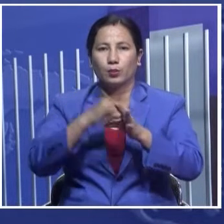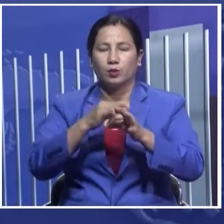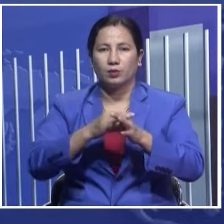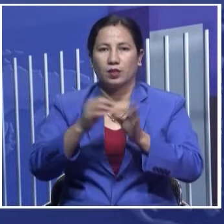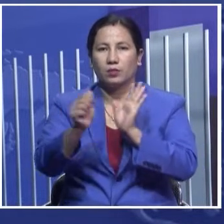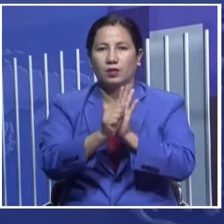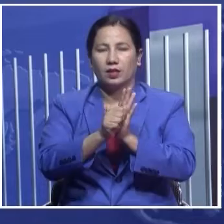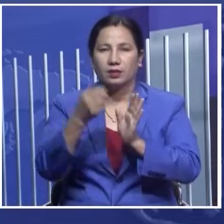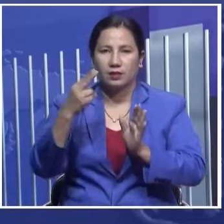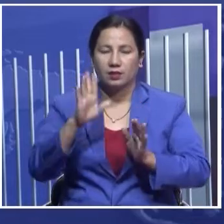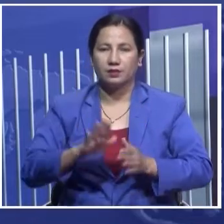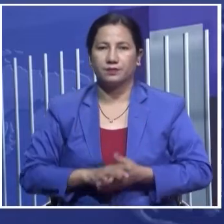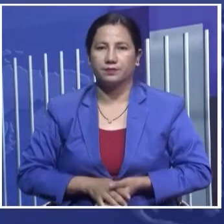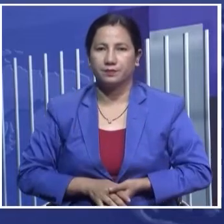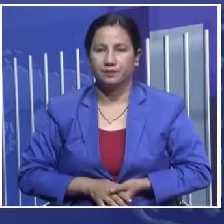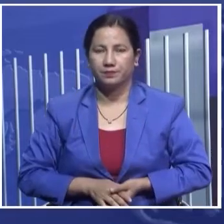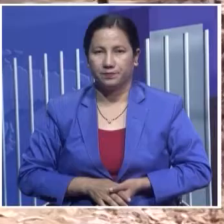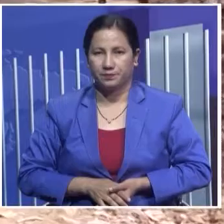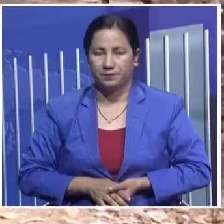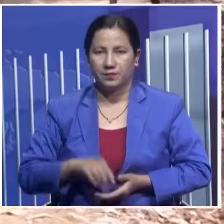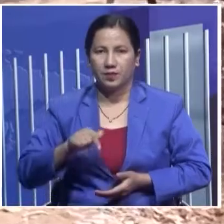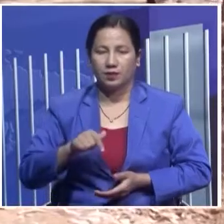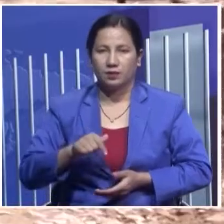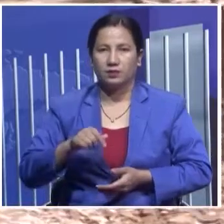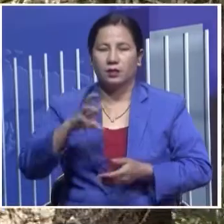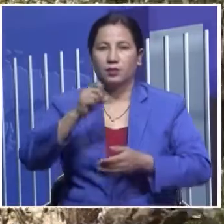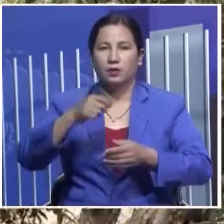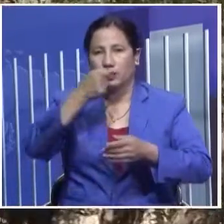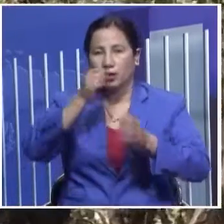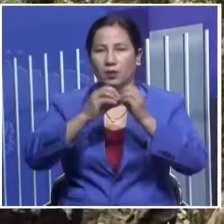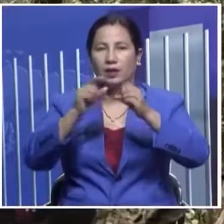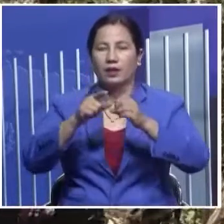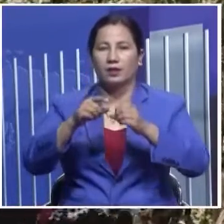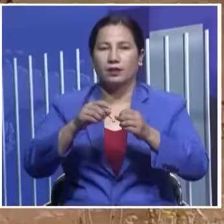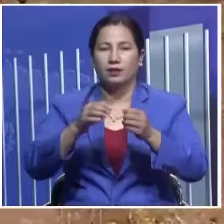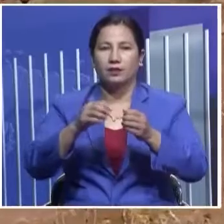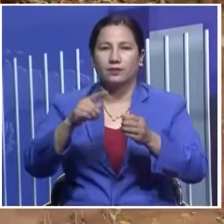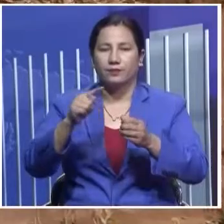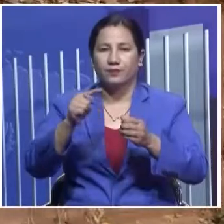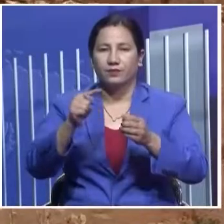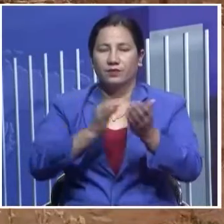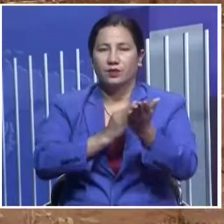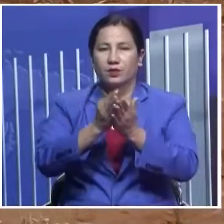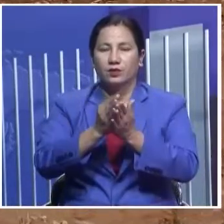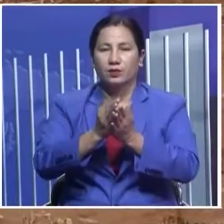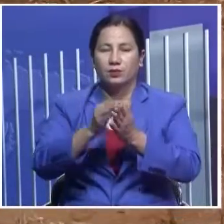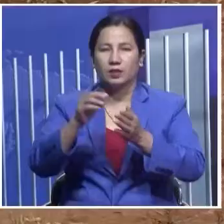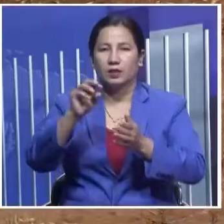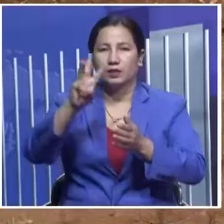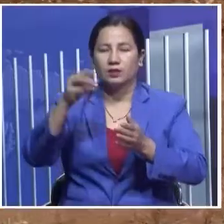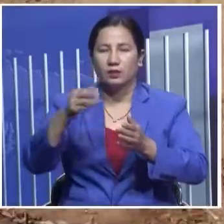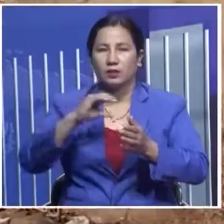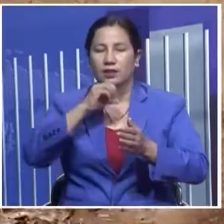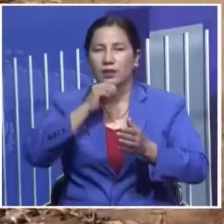व्यवसायमा अग्रसर भएका हुन्। अजयमेरो गाउँपालिका 1 खतेडाका किशोर भण्डारीका 30 बाख्रा छन्।